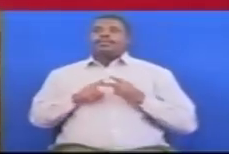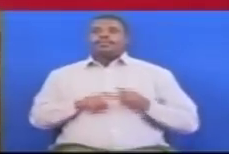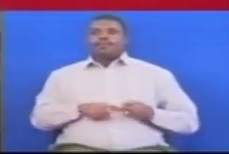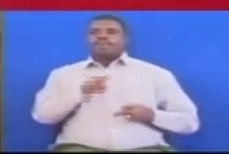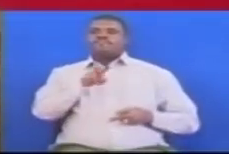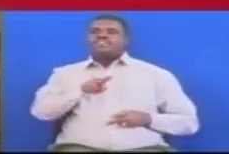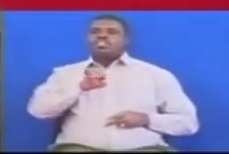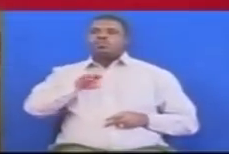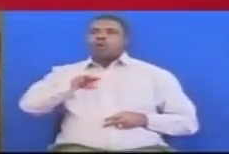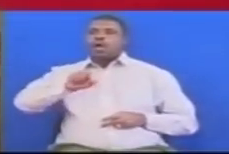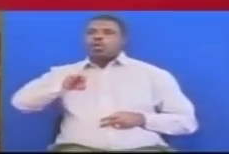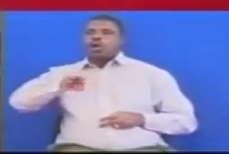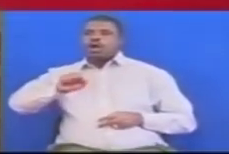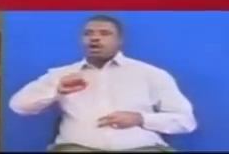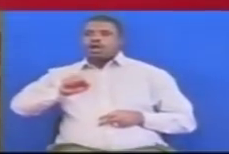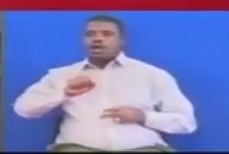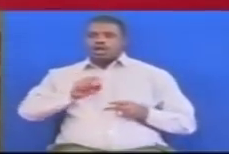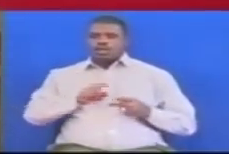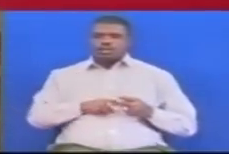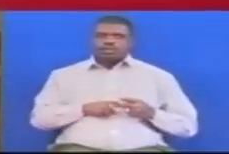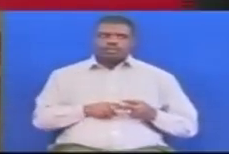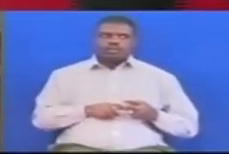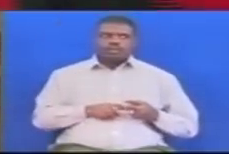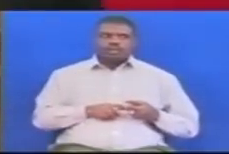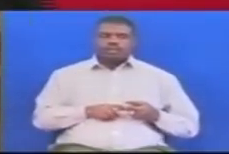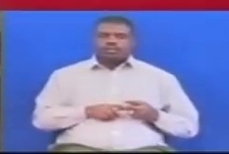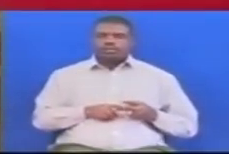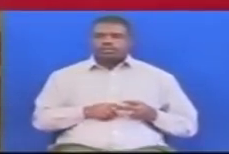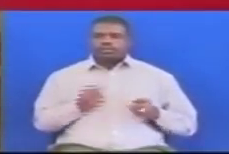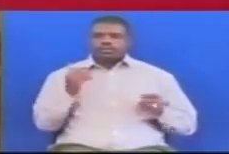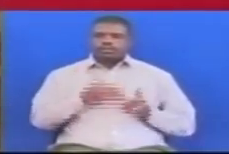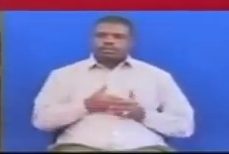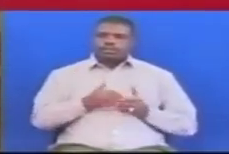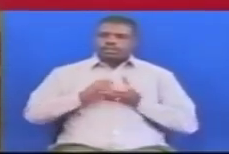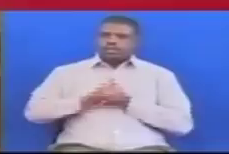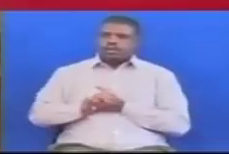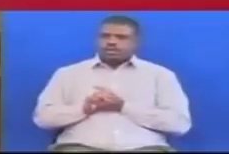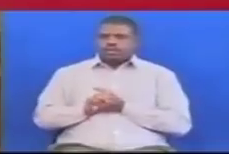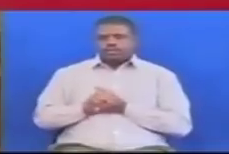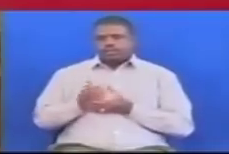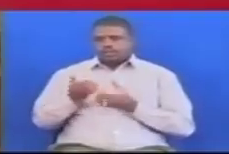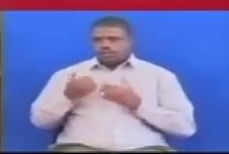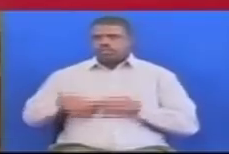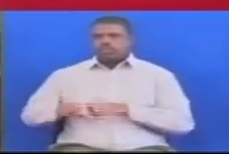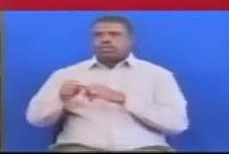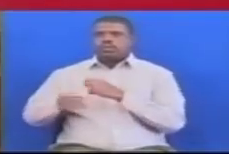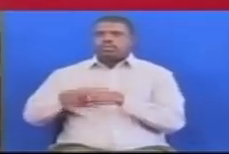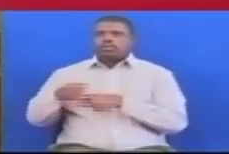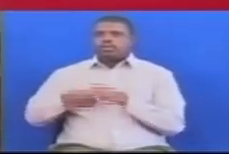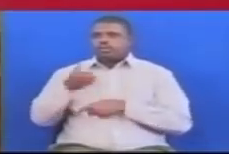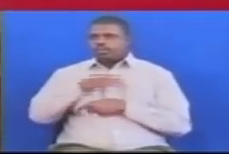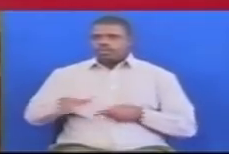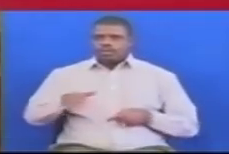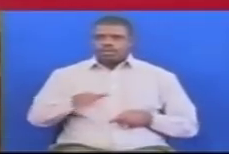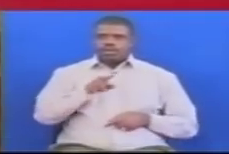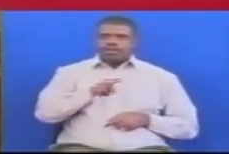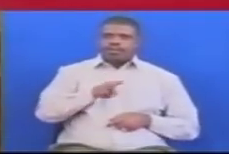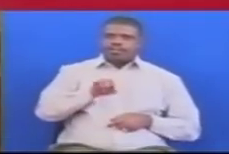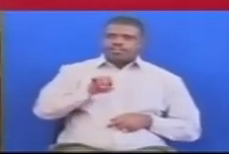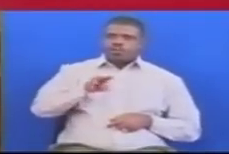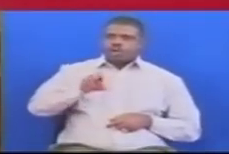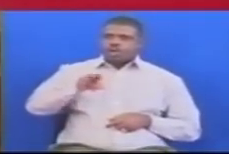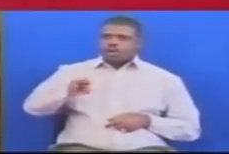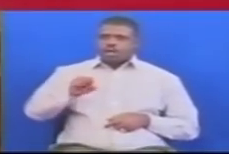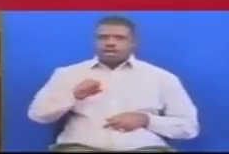na Mloa. Mheshimiwa mwenyekiti, hadi kufikia mwezi Aprili mwaka huu utekelezaji wa mradi wa maji wa miji ya Viwawa